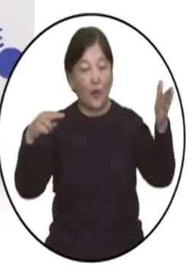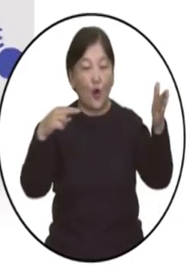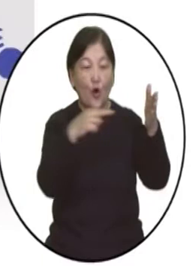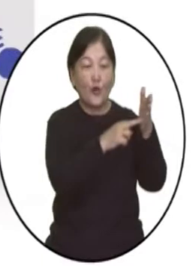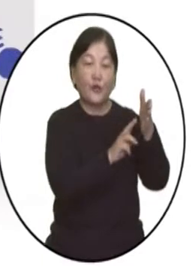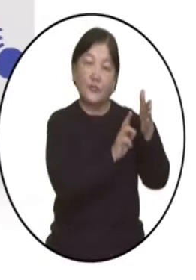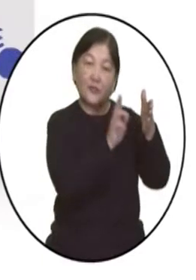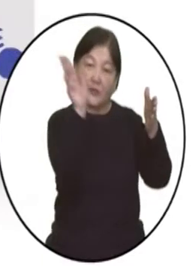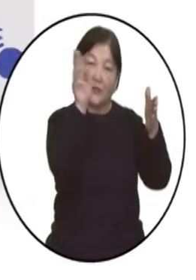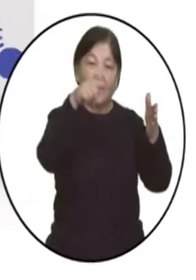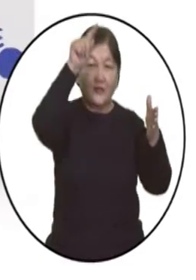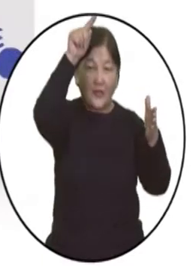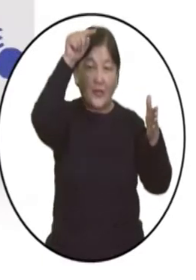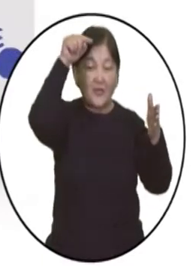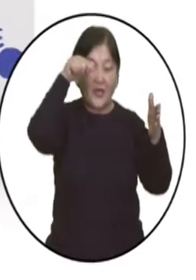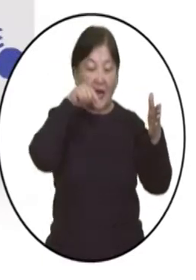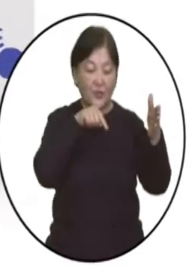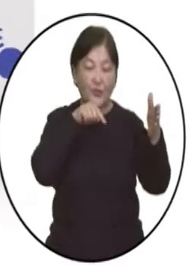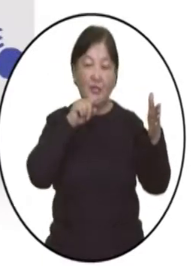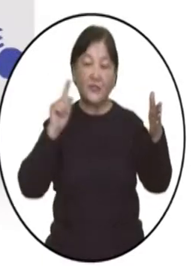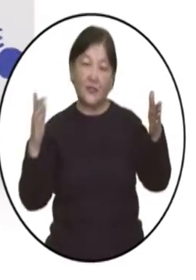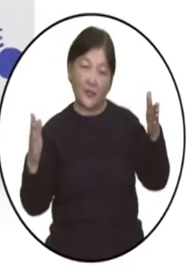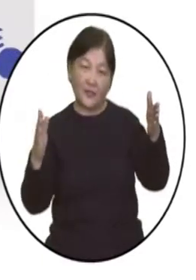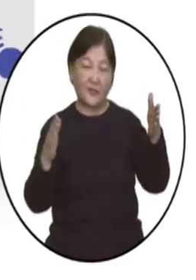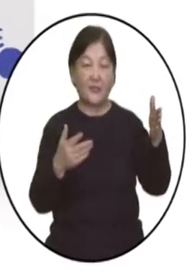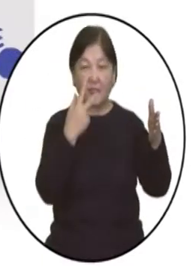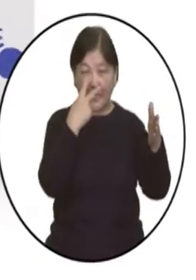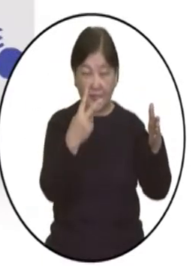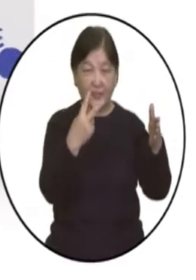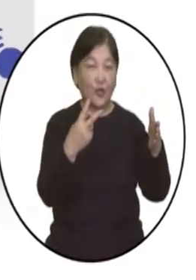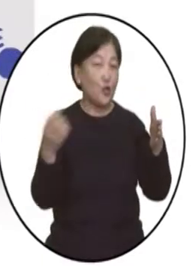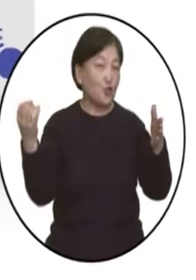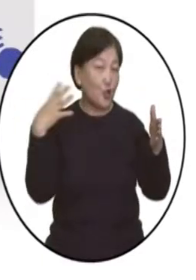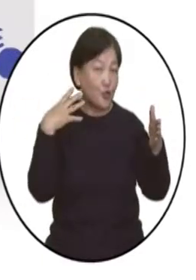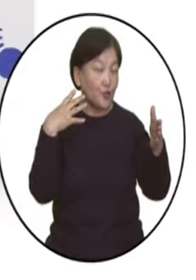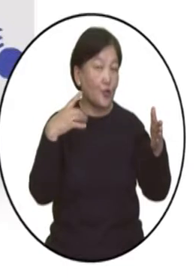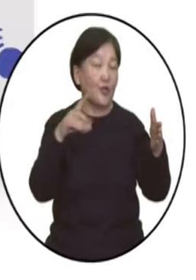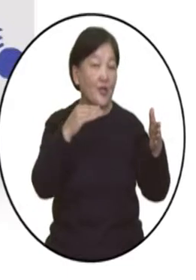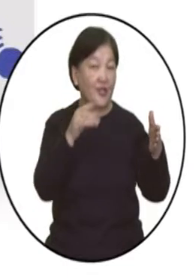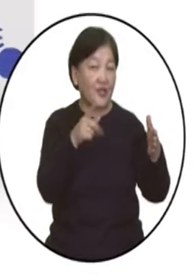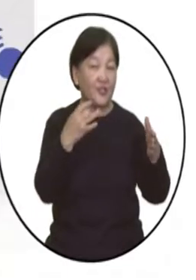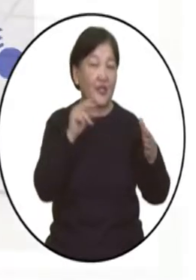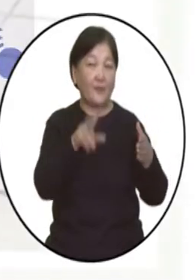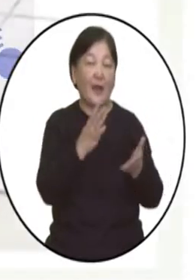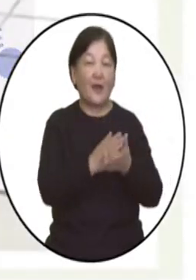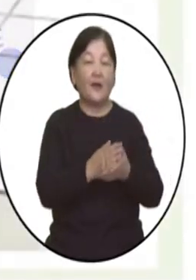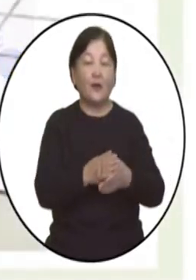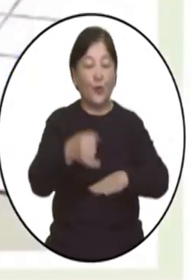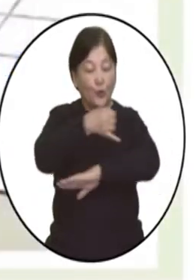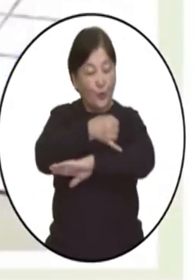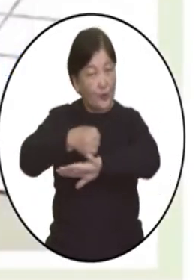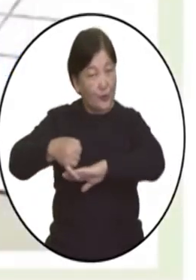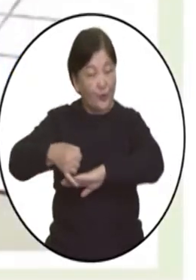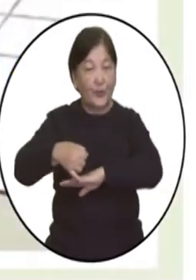дээрээс хажуугаас өмнөөс гэсэн чиглэлийн дагуу сонсогдох ийм хичээл бас байна. За дүрслэх урлагийн хичээлийн